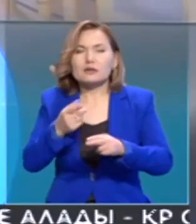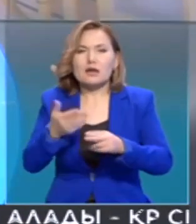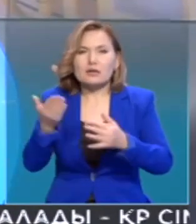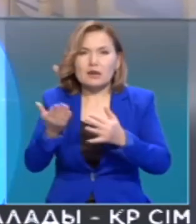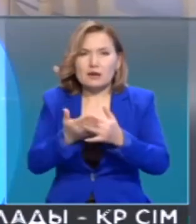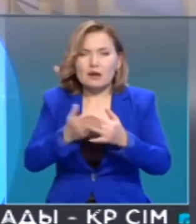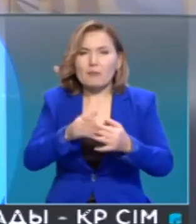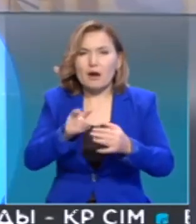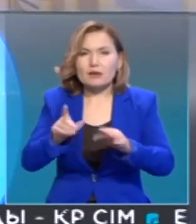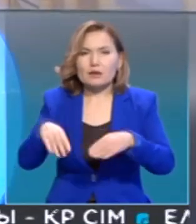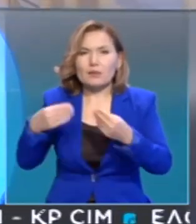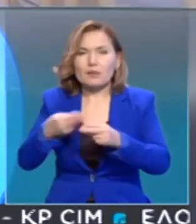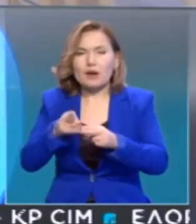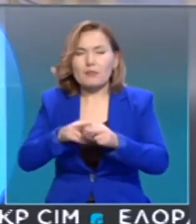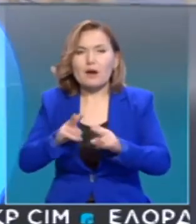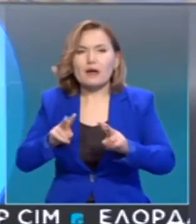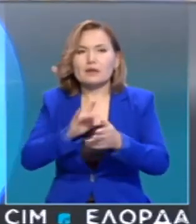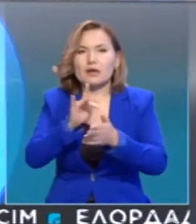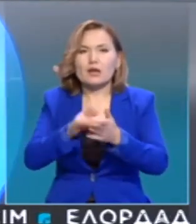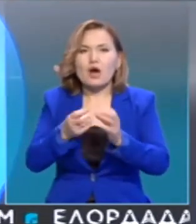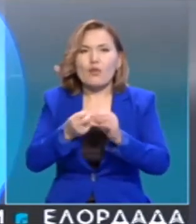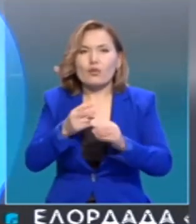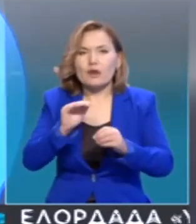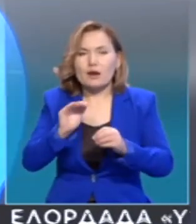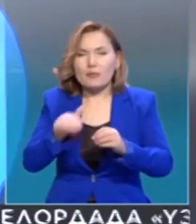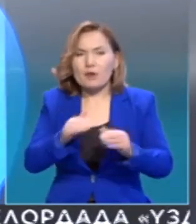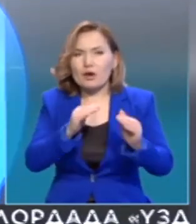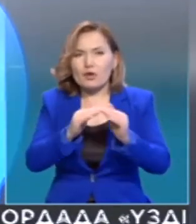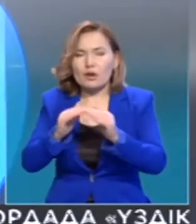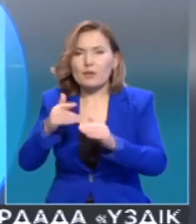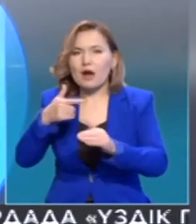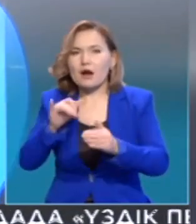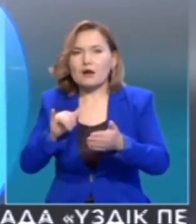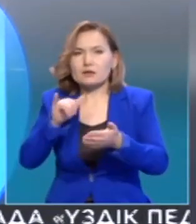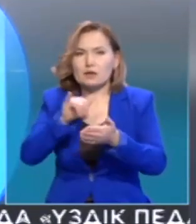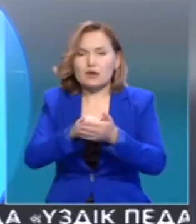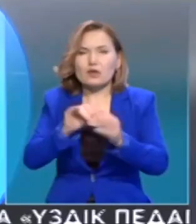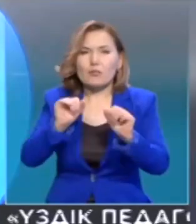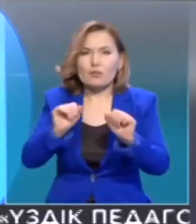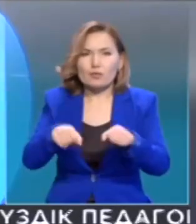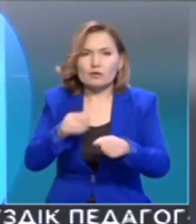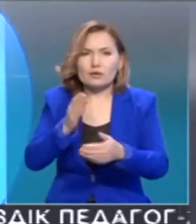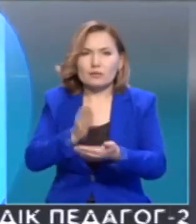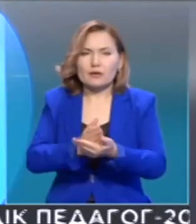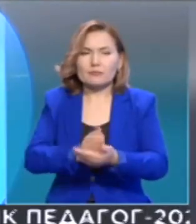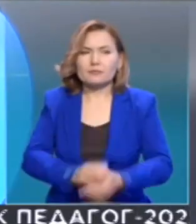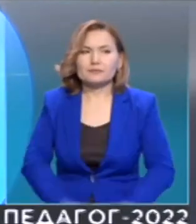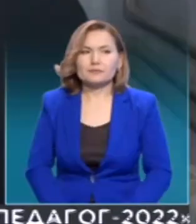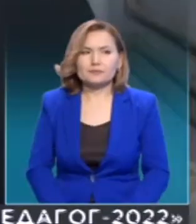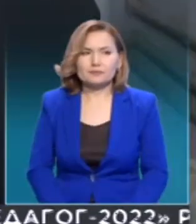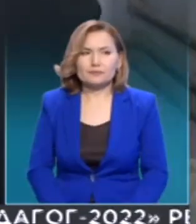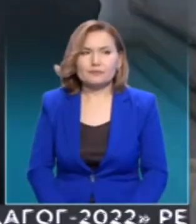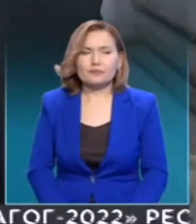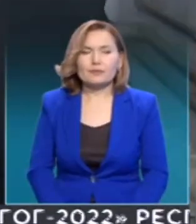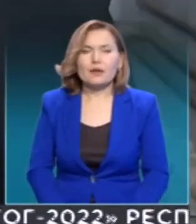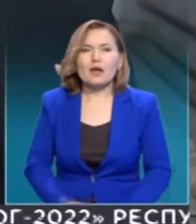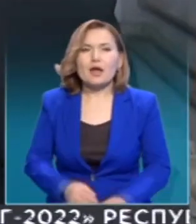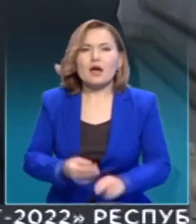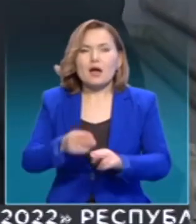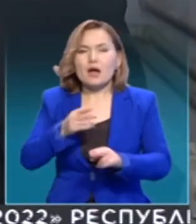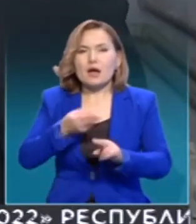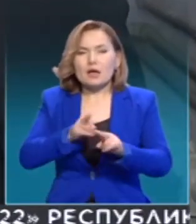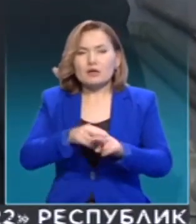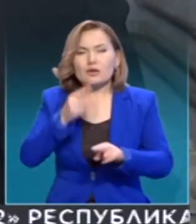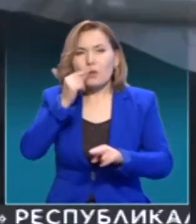Қазір Астана қаласының өзінде 12 мыңнан астам абонент газға қосылу мүмкіндігін алған. Жасылық Мәкішев